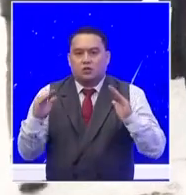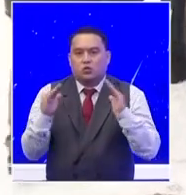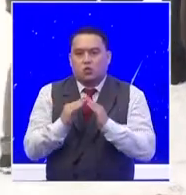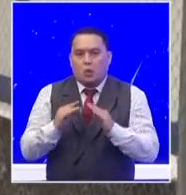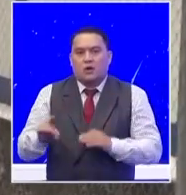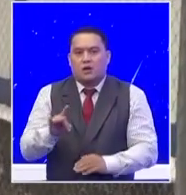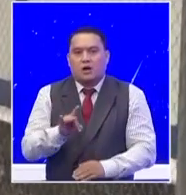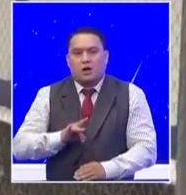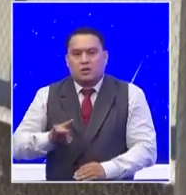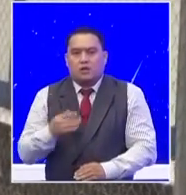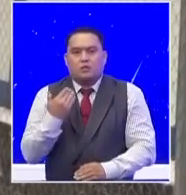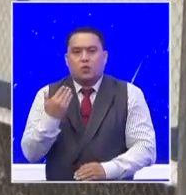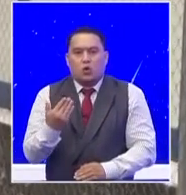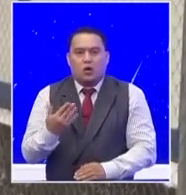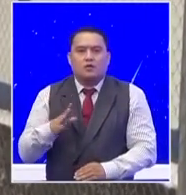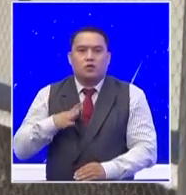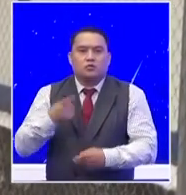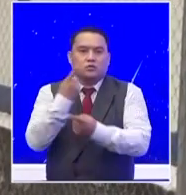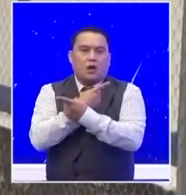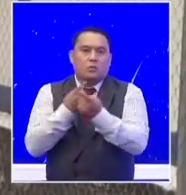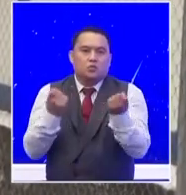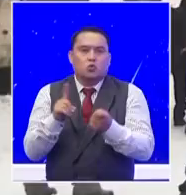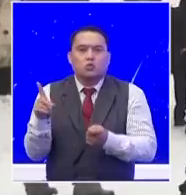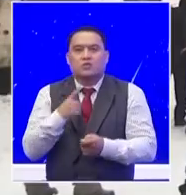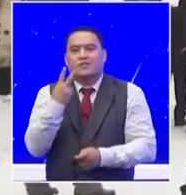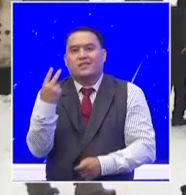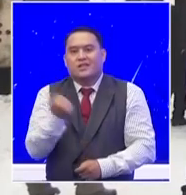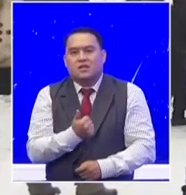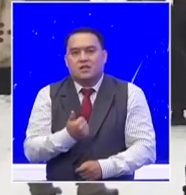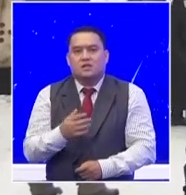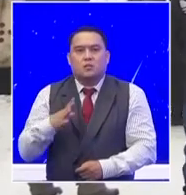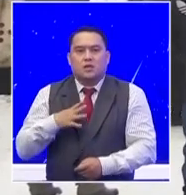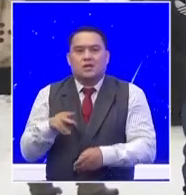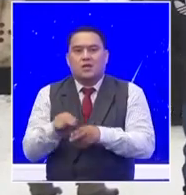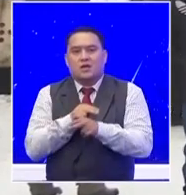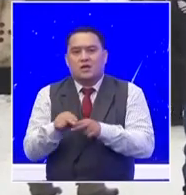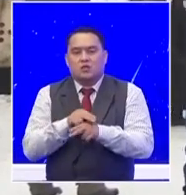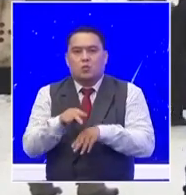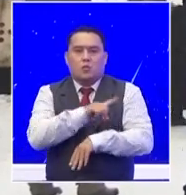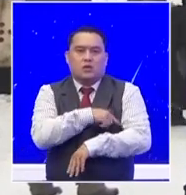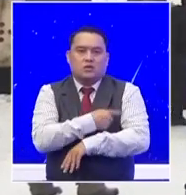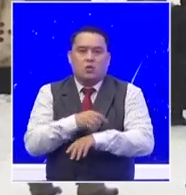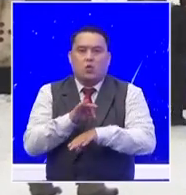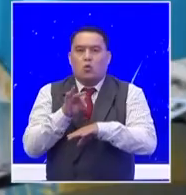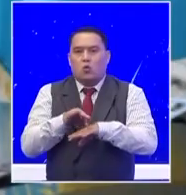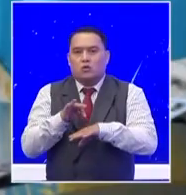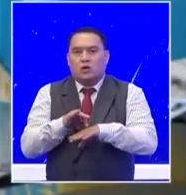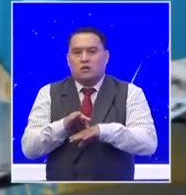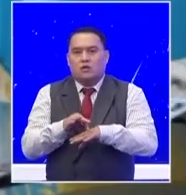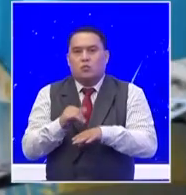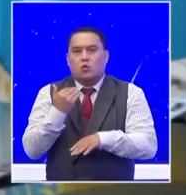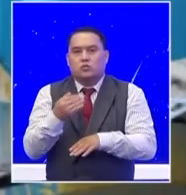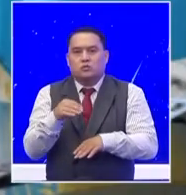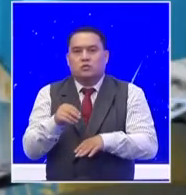в микрорайонах Мелиоратор и Бозторгай. Сообщается, что он 2 недели находился на лечении в городской больнице. Врачи поставили